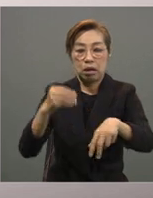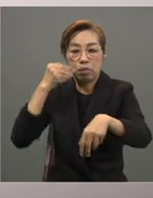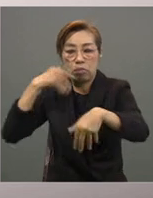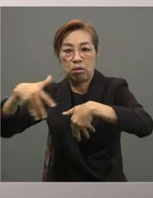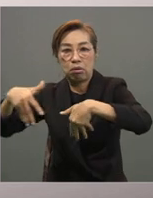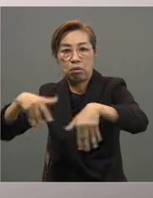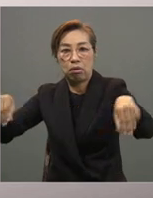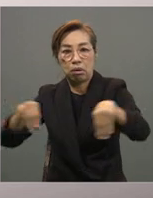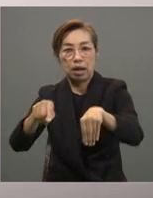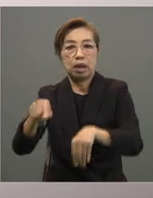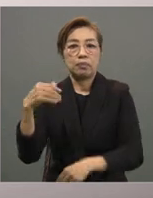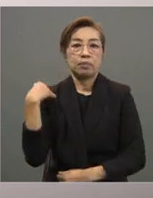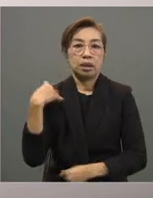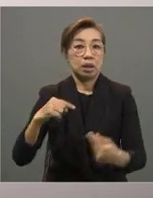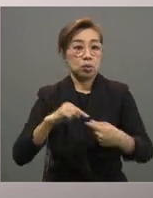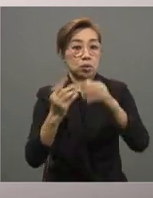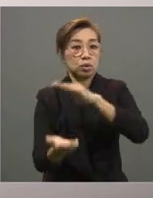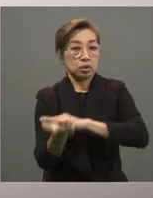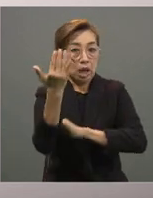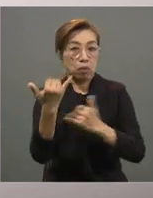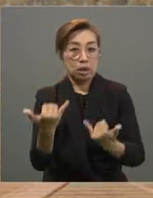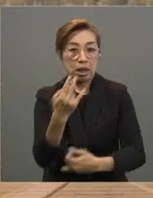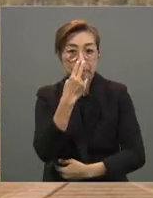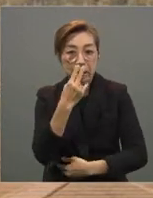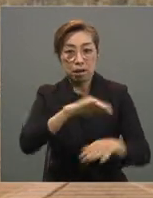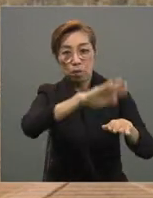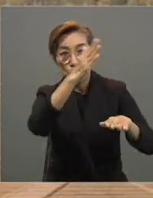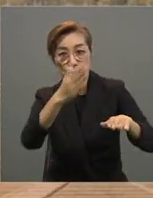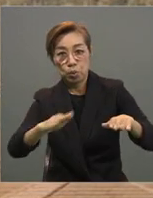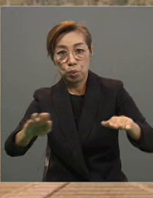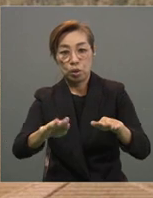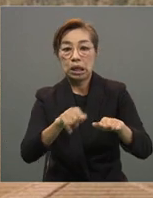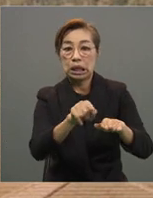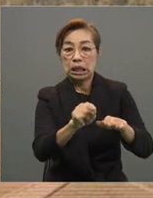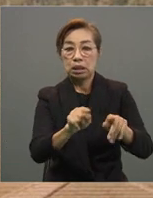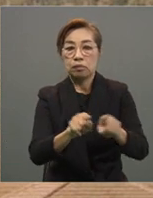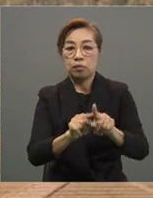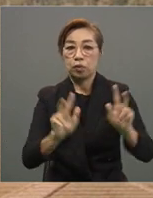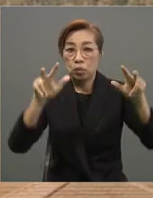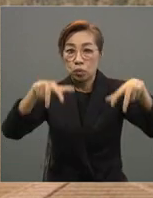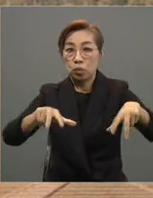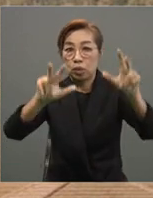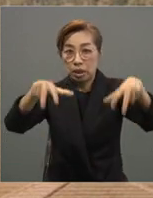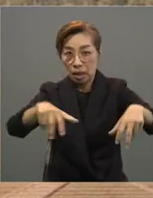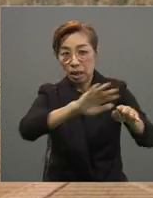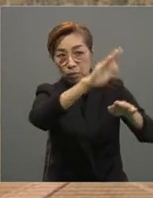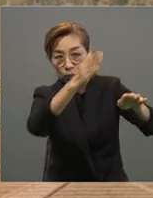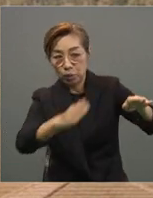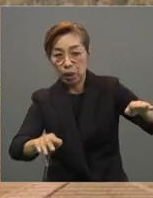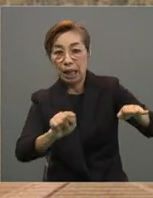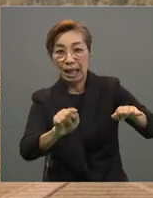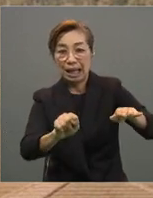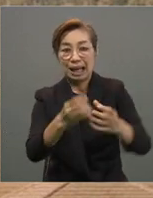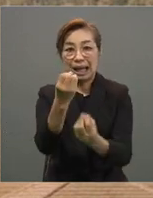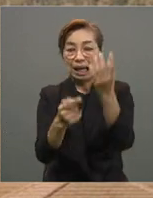ด้วยนะคะอย่างเมื่อช่วงเช้าวันนี้คุณผู้ชมคะเกิดไฟป่าลุกไหม้ค่ะที่บริเวณเชิงดอยสุเทพค่ะในพื้นที่ป่า